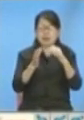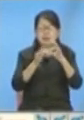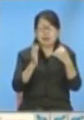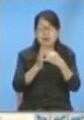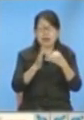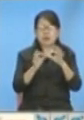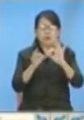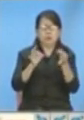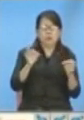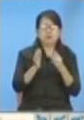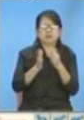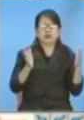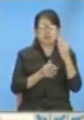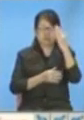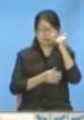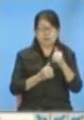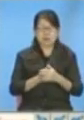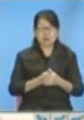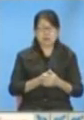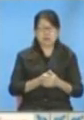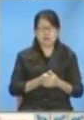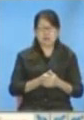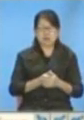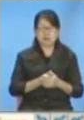มันยาวเกินไปแล้วครับเอา